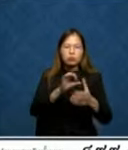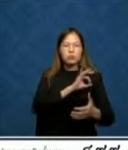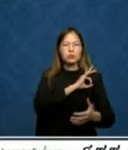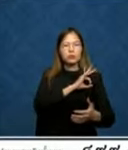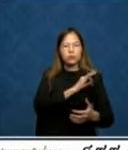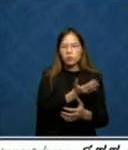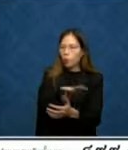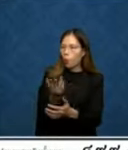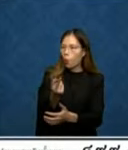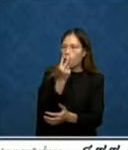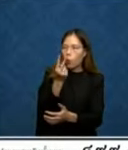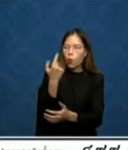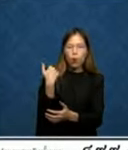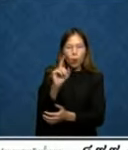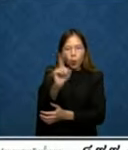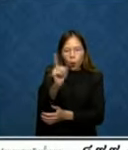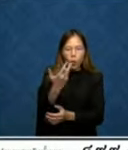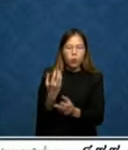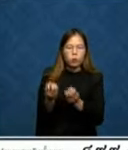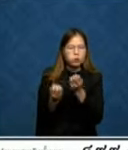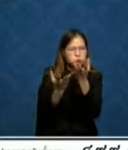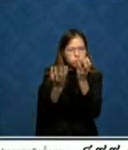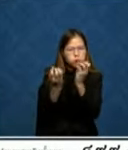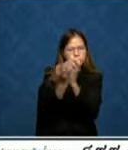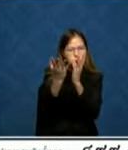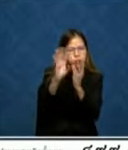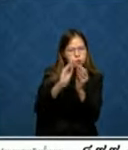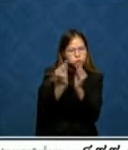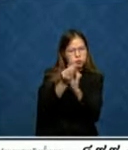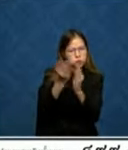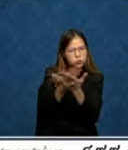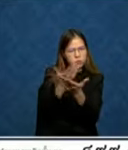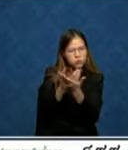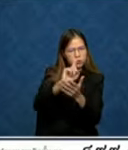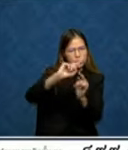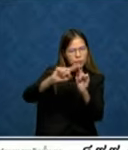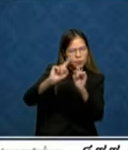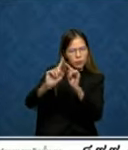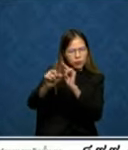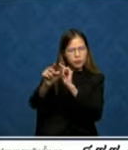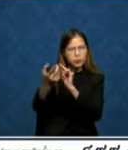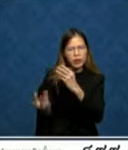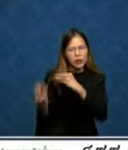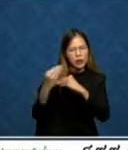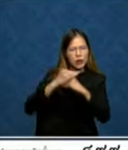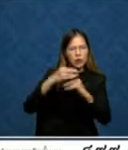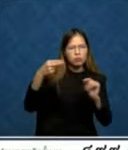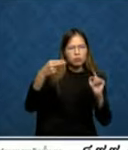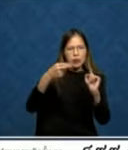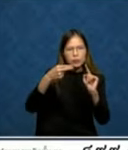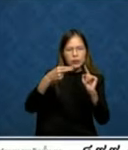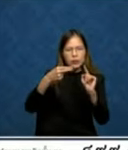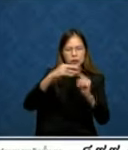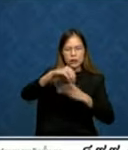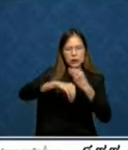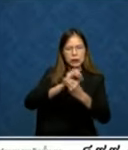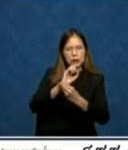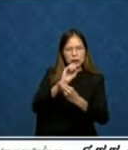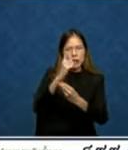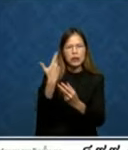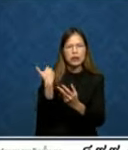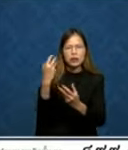มองผลของโครงการเพียงแค่เรื่องของตัวเลขเม็ดเงินที่จะเกิดจากการเติมเข้าไปในระบบเศรษฐกิจแล้วมันจะเ